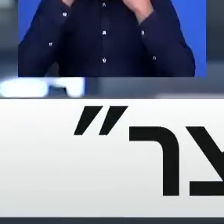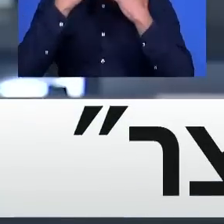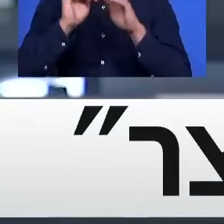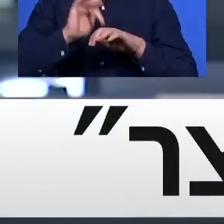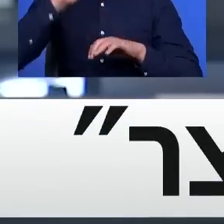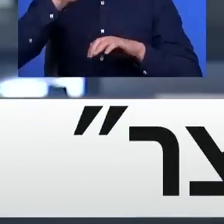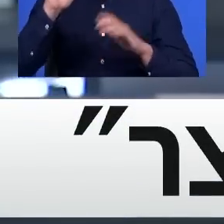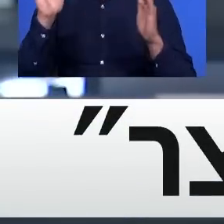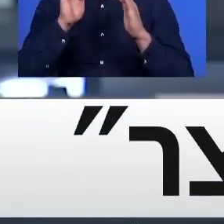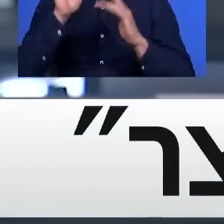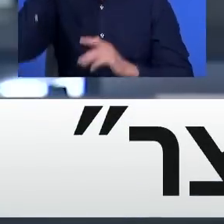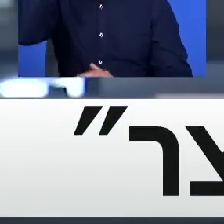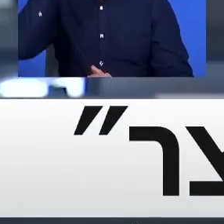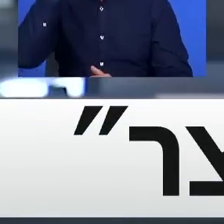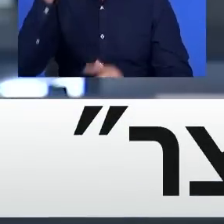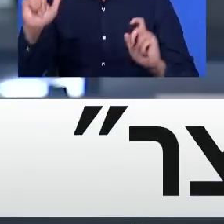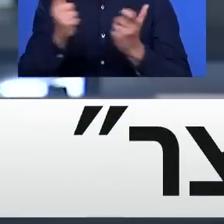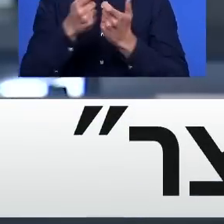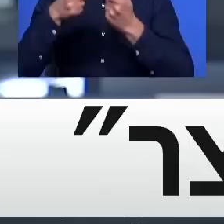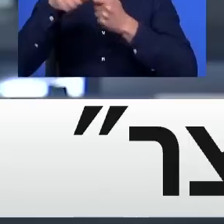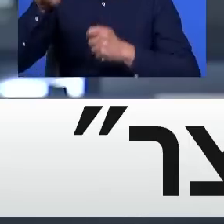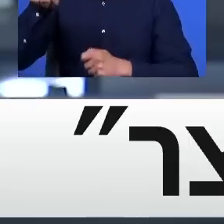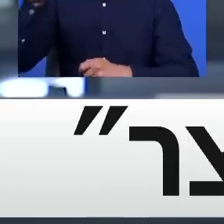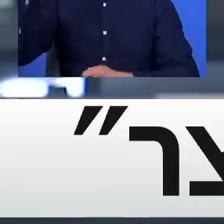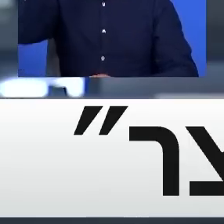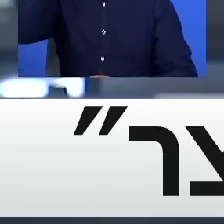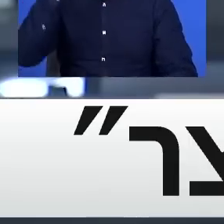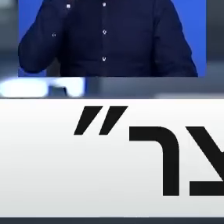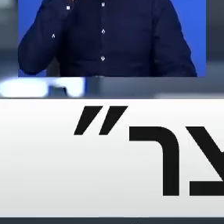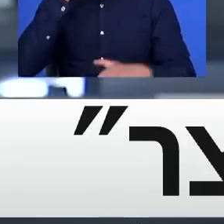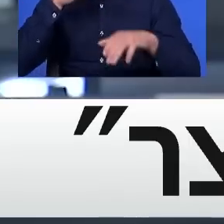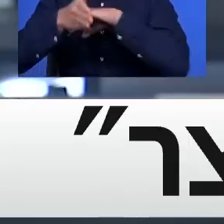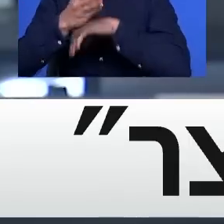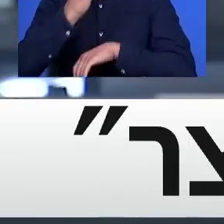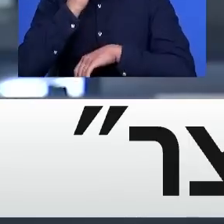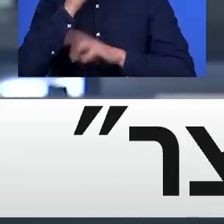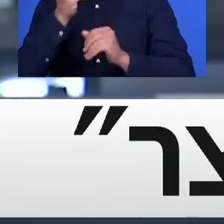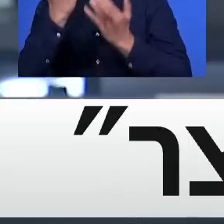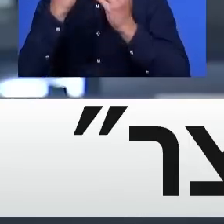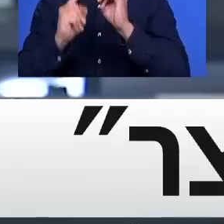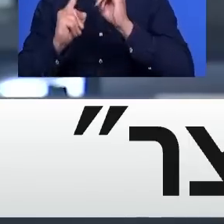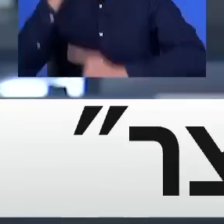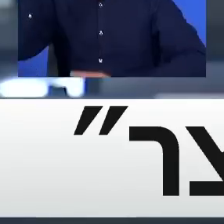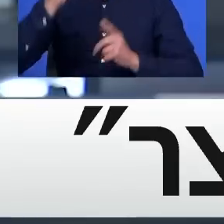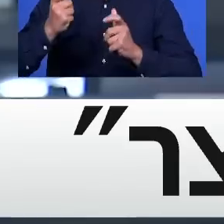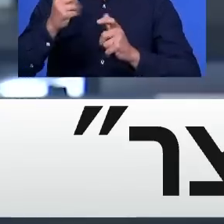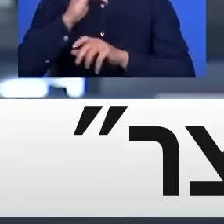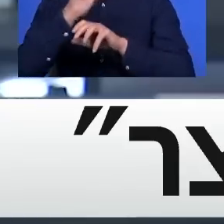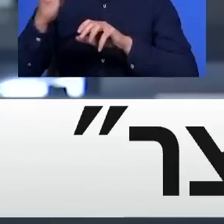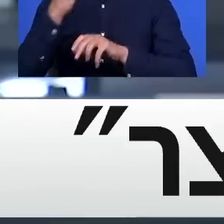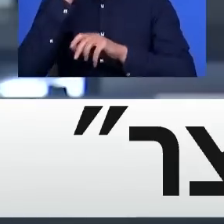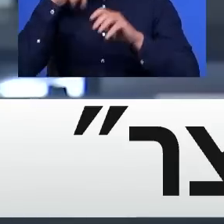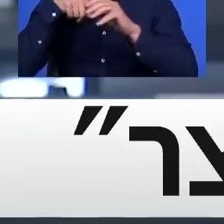מול ירדן עם מעצרו של חבר פרלמנט ירדני שניסה להיכנס לישראל עם כמויות של נשק וזהב שניסה